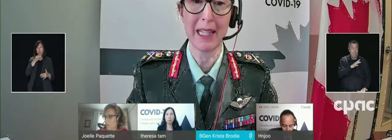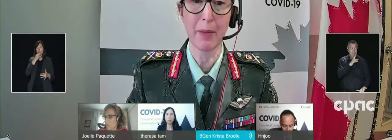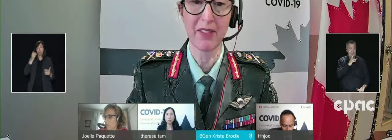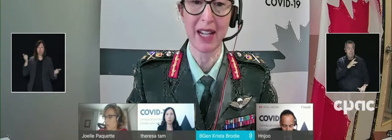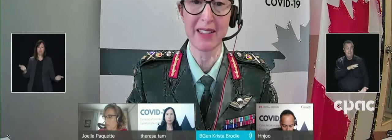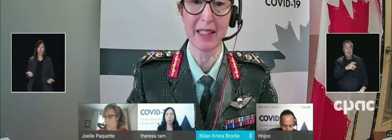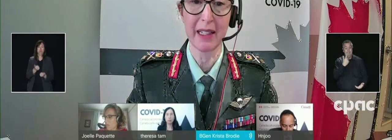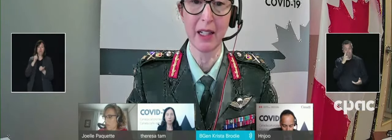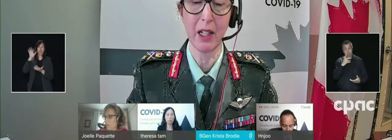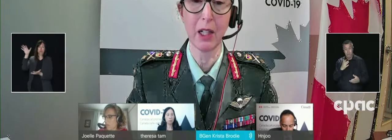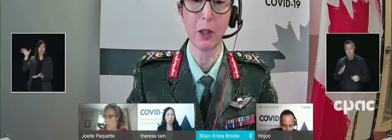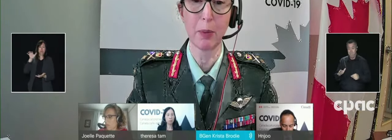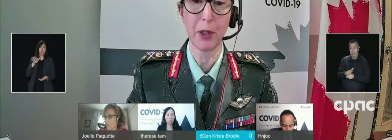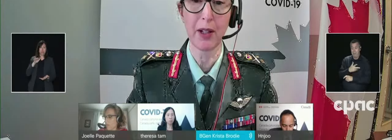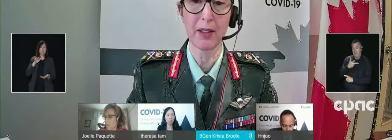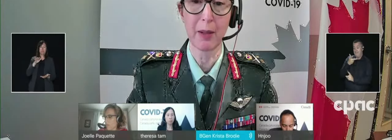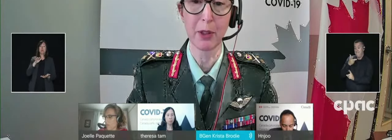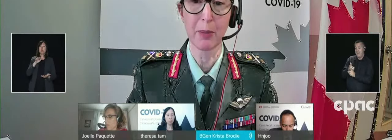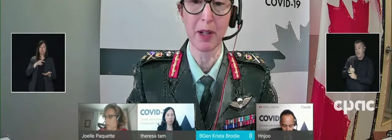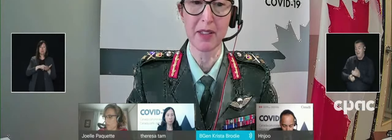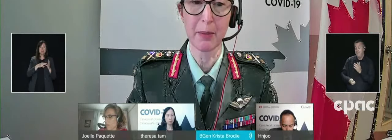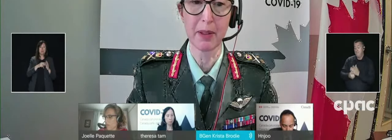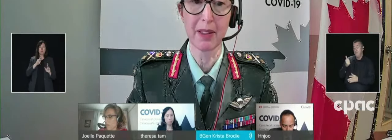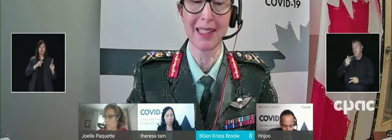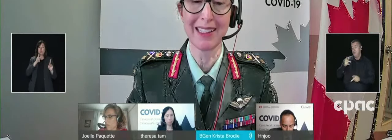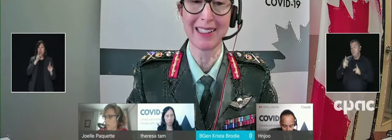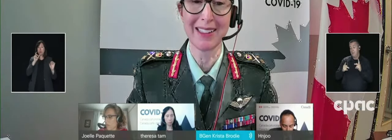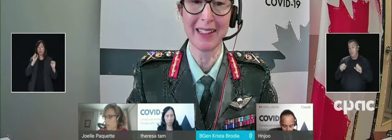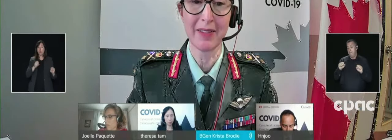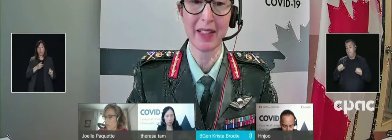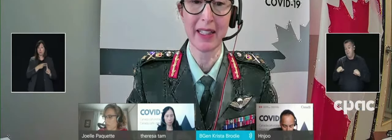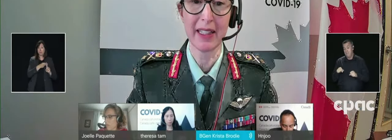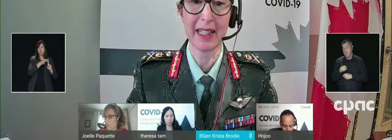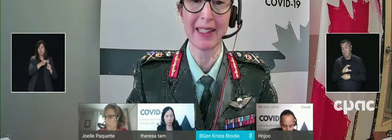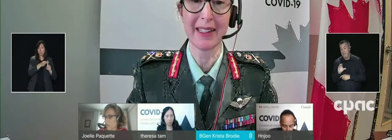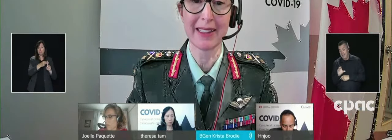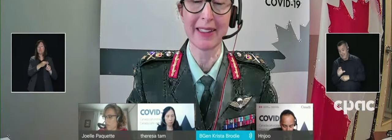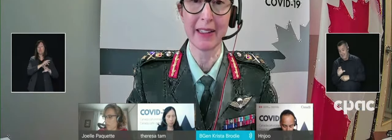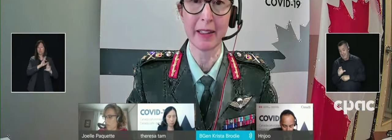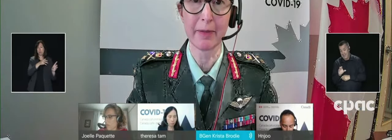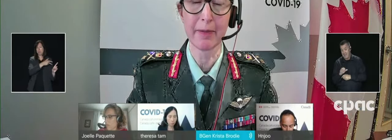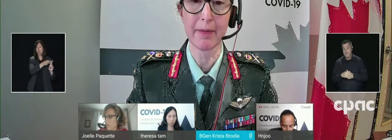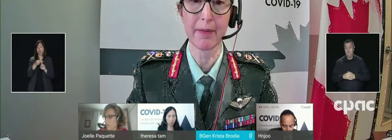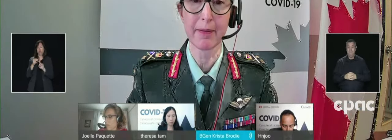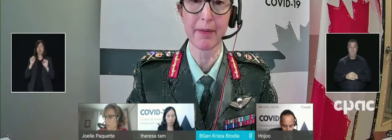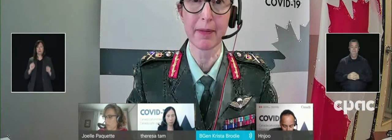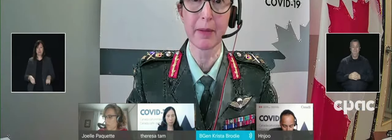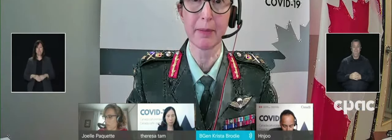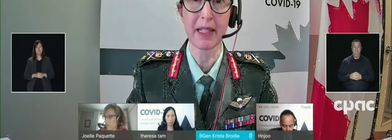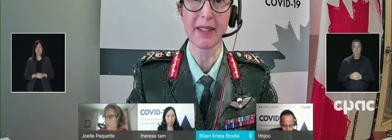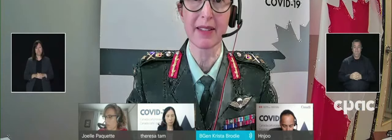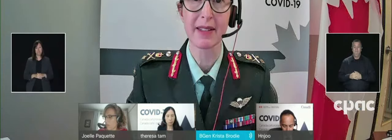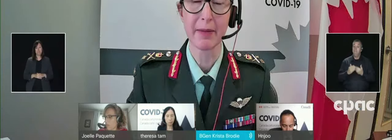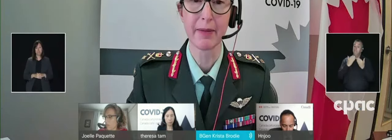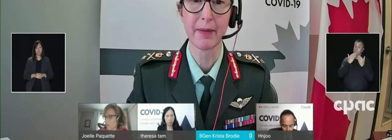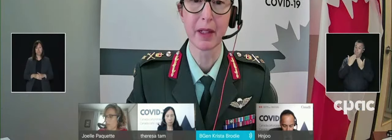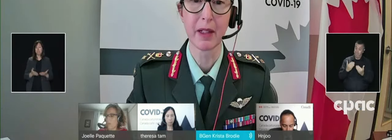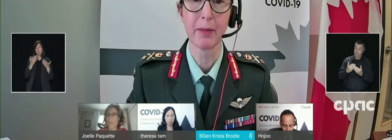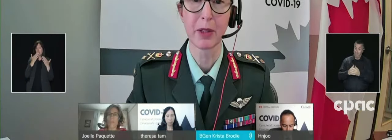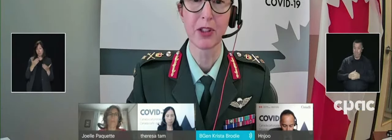pour pleinement vacciner le plus grand nombre possible des Canadiens et des Canadiennes.